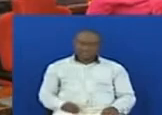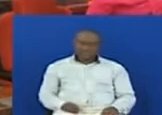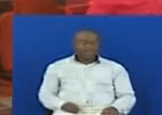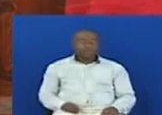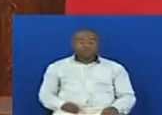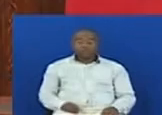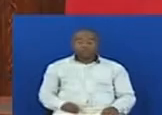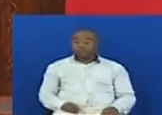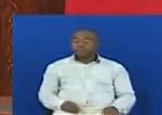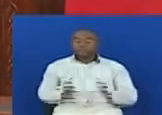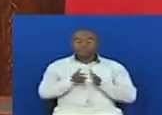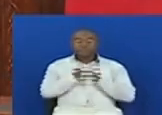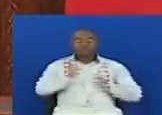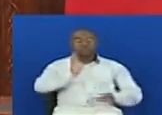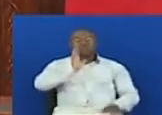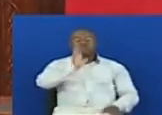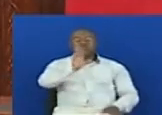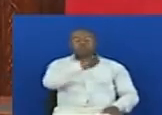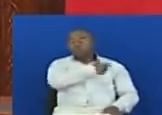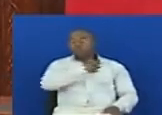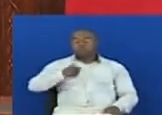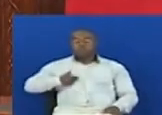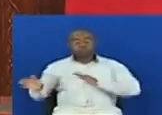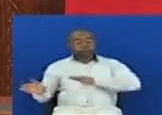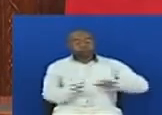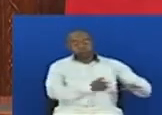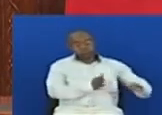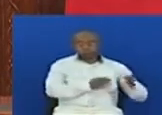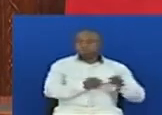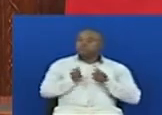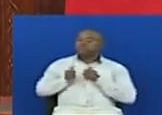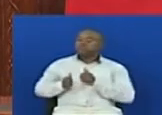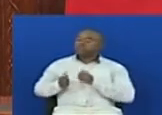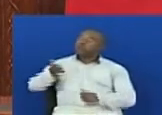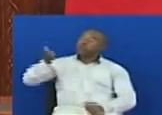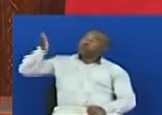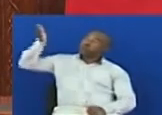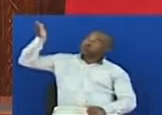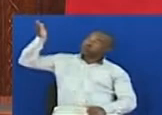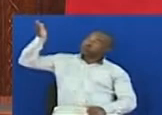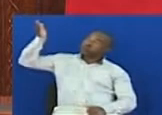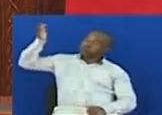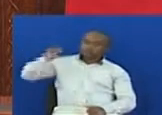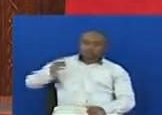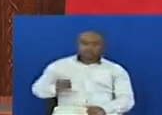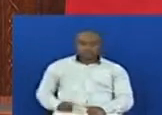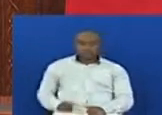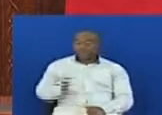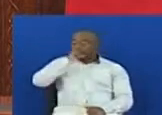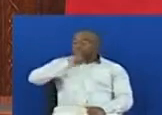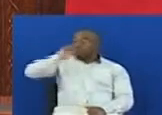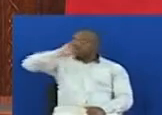amivua nafasi yake urais akamtegemea Mwenyezi Mungu na alikiepusha kiburi.